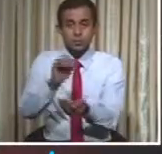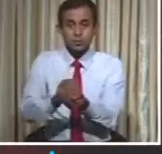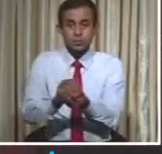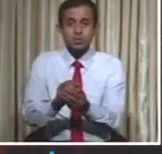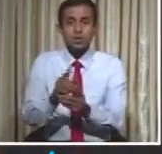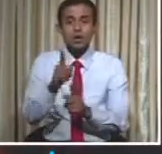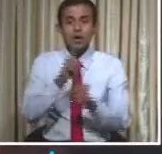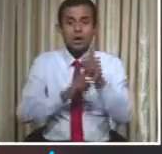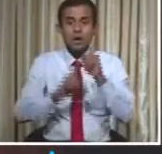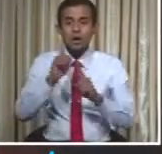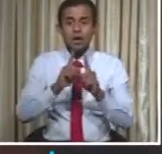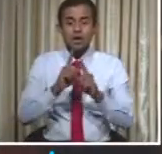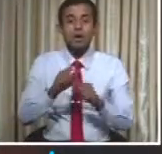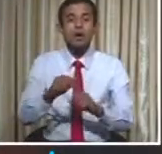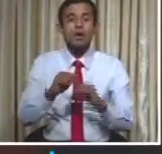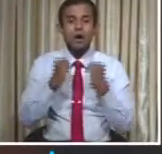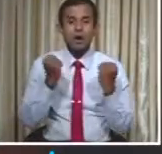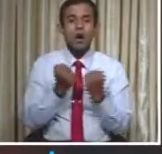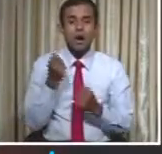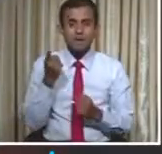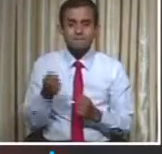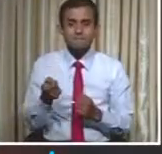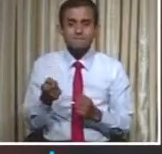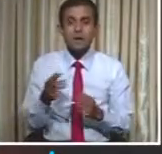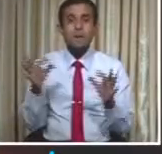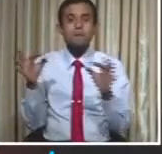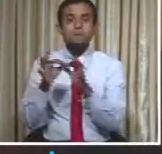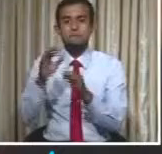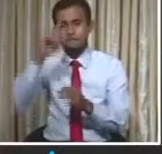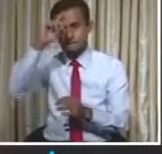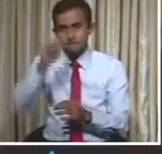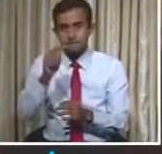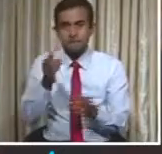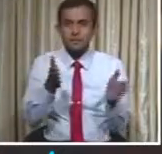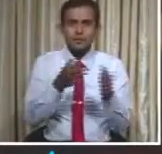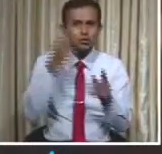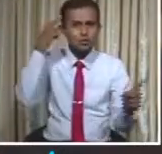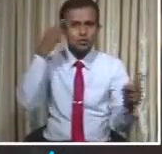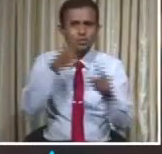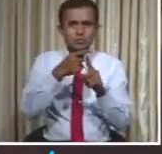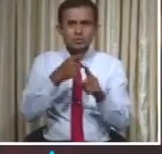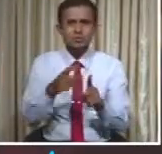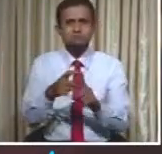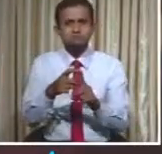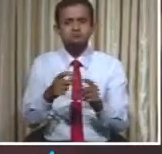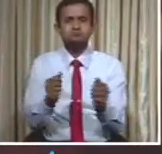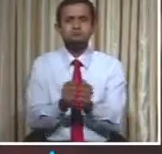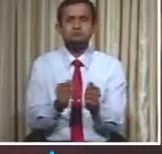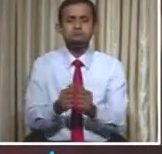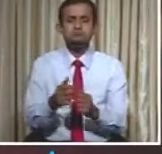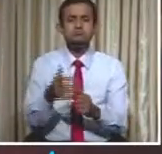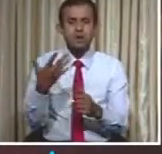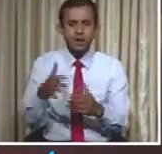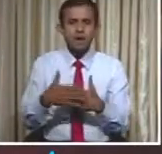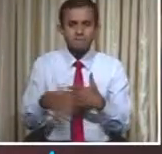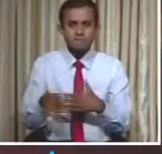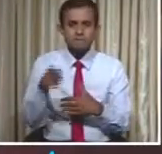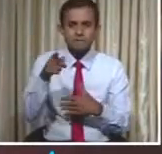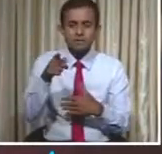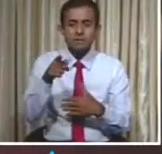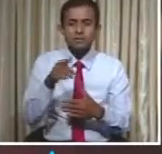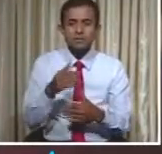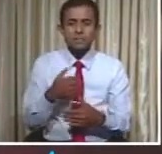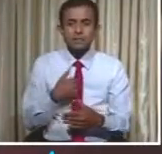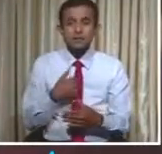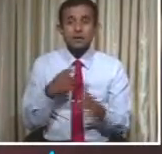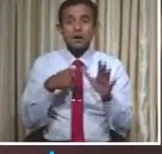කතා කරන සංවිධාන තියෙනවා සමහර ලාට බඳුළු ගුණවර්ධන මැතිතුමා ඒ අය සම්බන්ධයෙන් දැඩි ක්‍රියාමාර්ග වලට ගිය අවස්ථා තියෙනවා විශේෂයෙන් මම